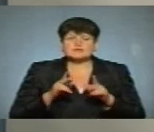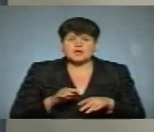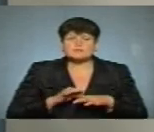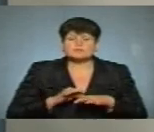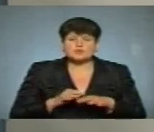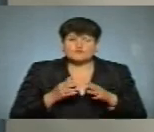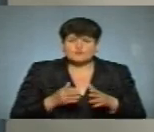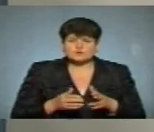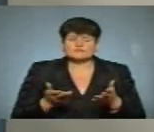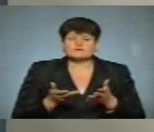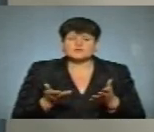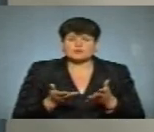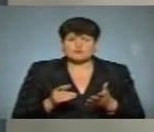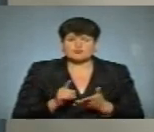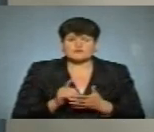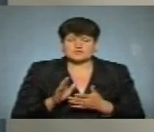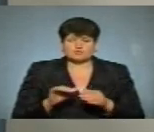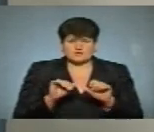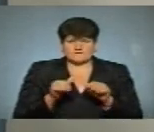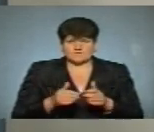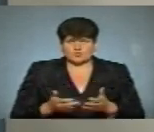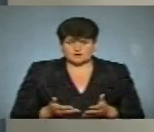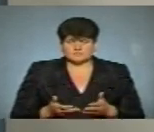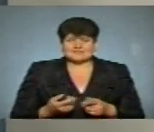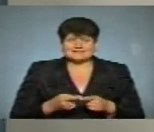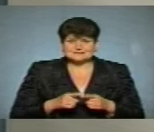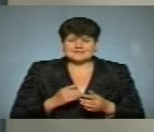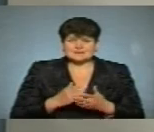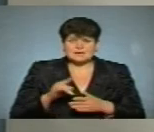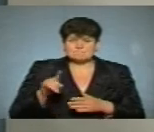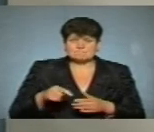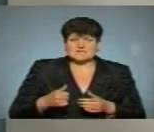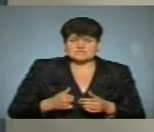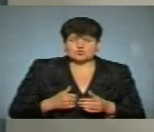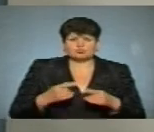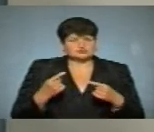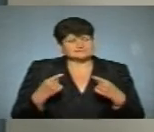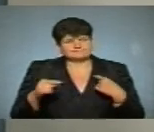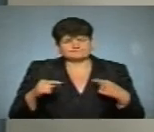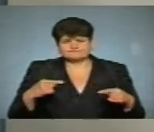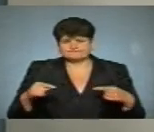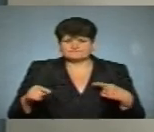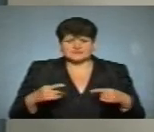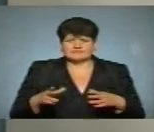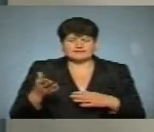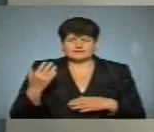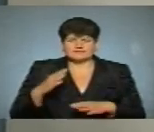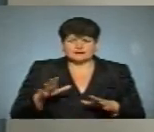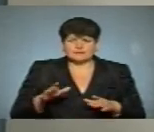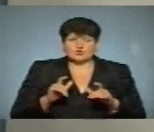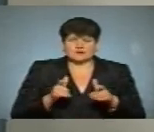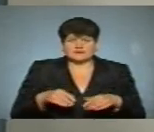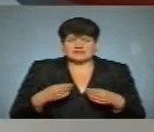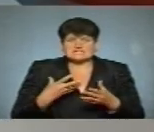якому вони повинні бути в форматі. Звичайно, цей призов буде відрізнятися від попередніх призовів. Карантин диктує свої